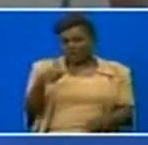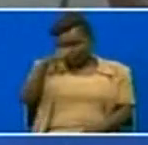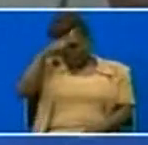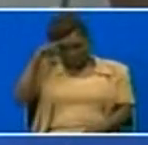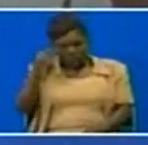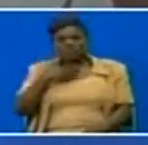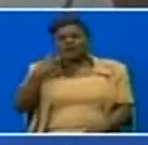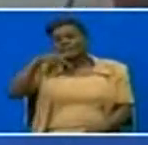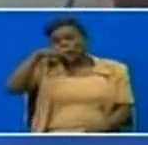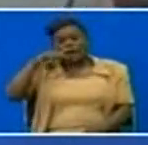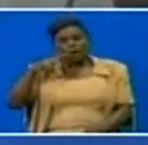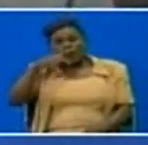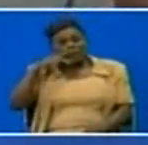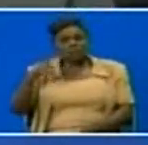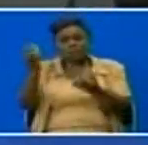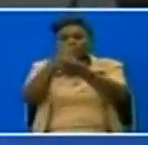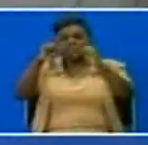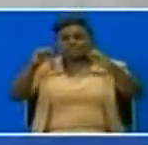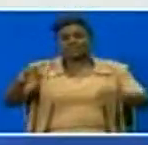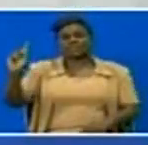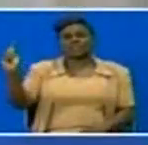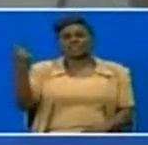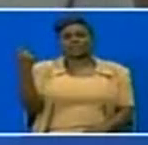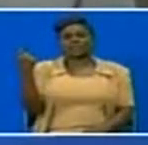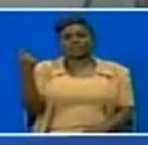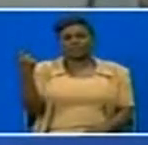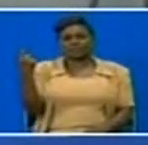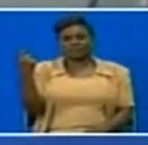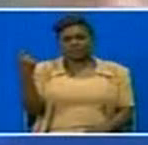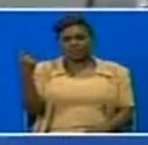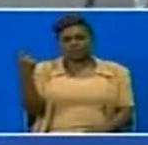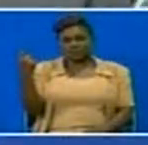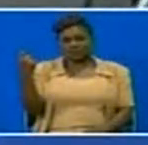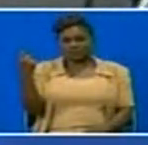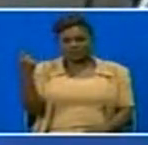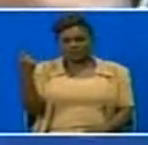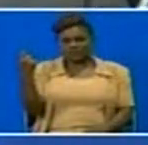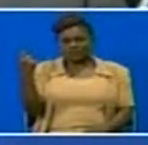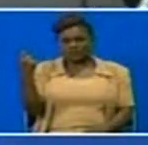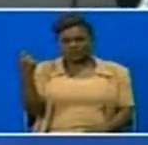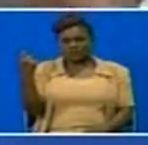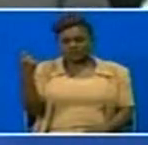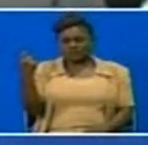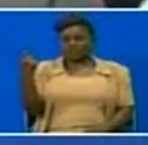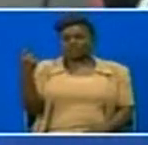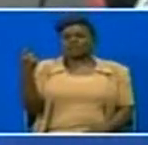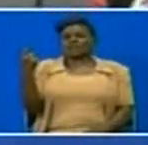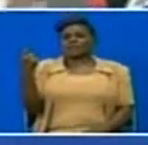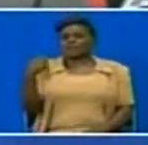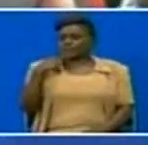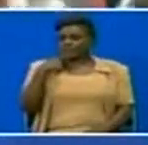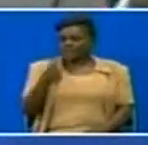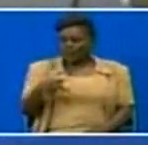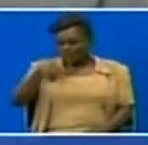tunataka Kalonzo akuwe president wa Kenya. Sasa ajaribu akuwe president wa nini? Wa Kenya. Kwa hivyo